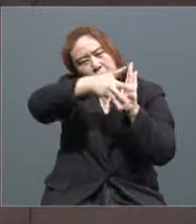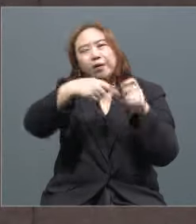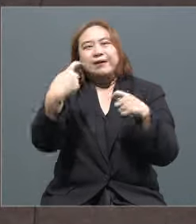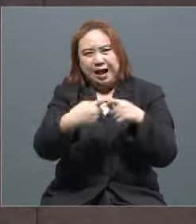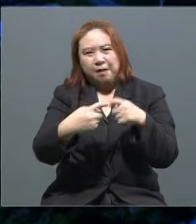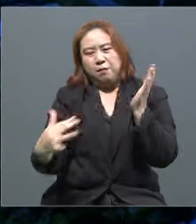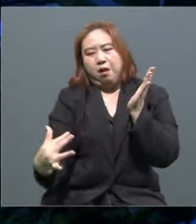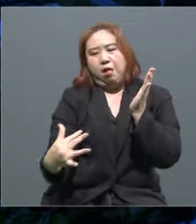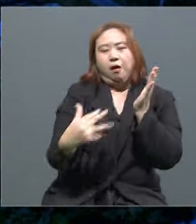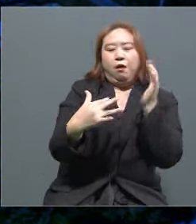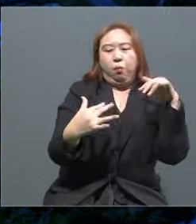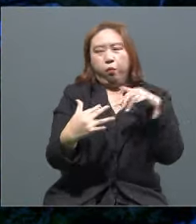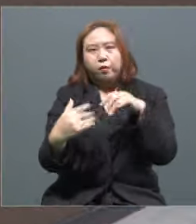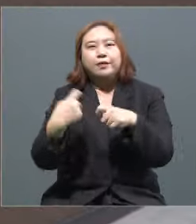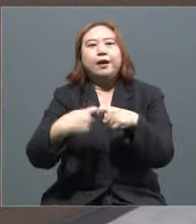อนดูครับ